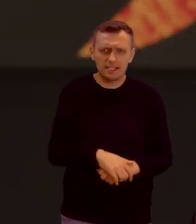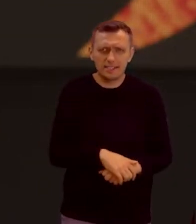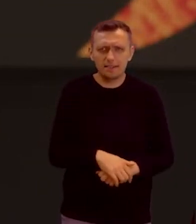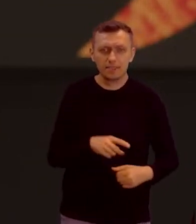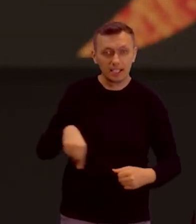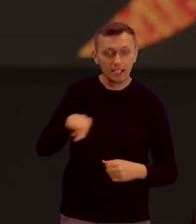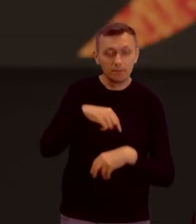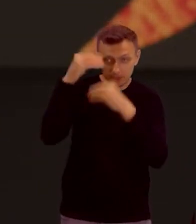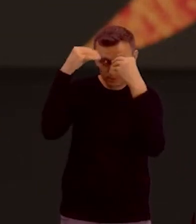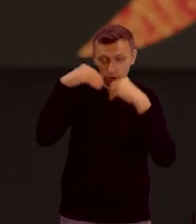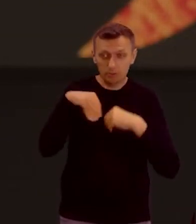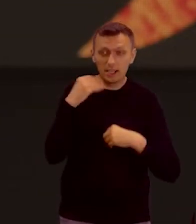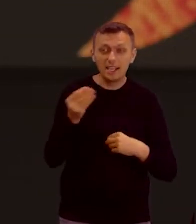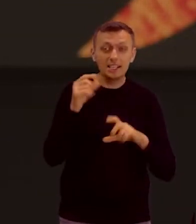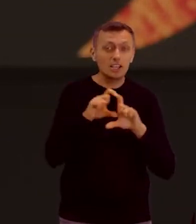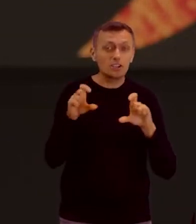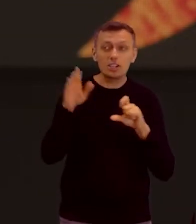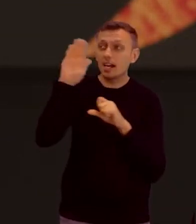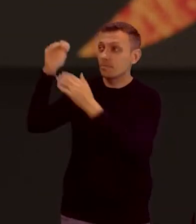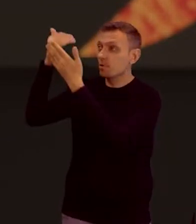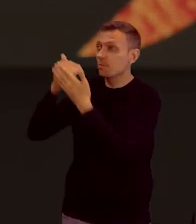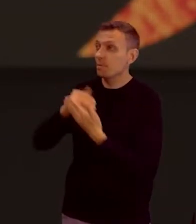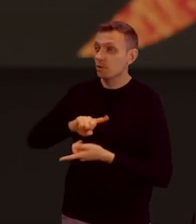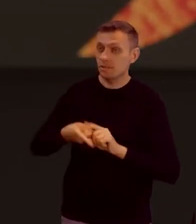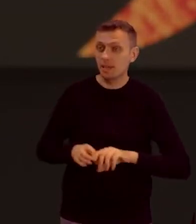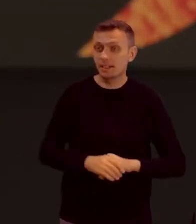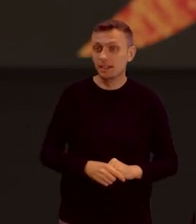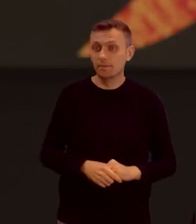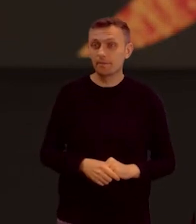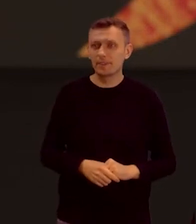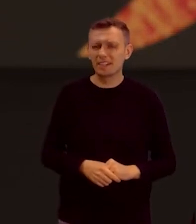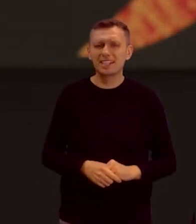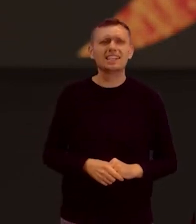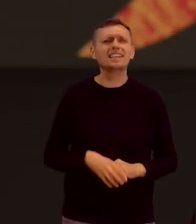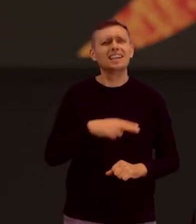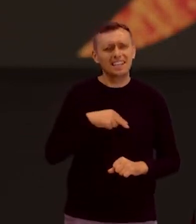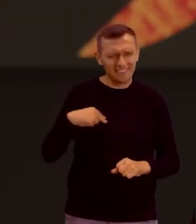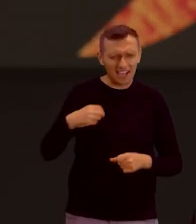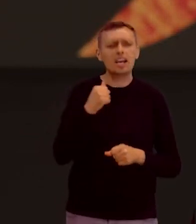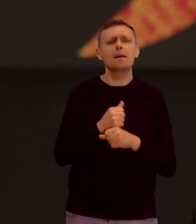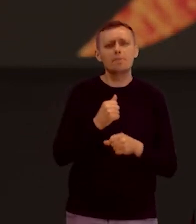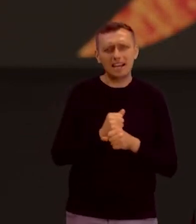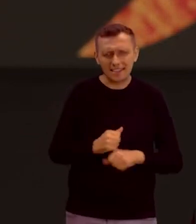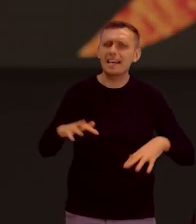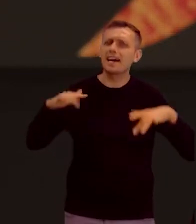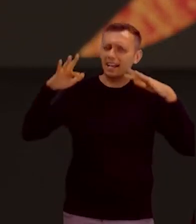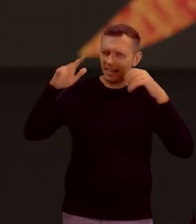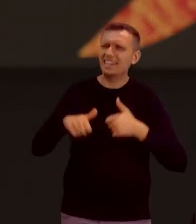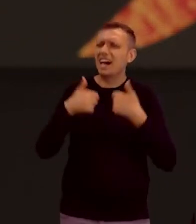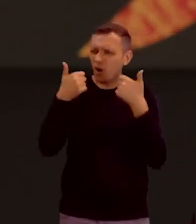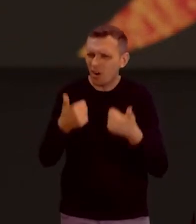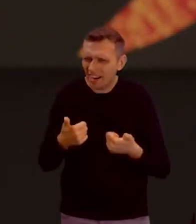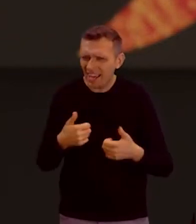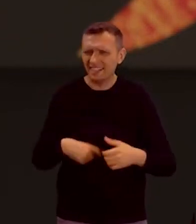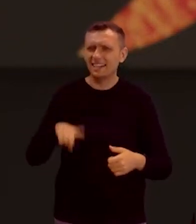zmienić. Nic z tego nie przemawia przeciwko naszej karierze czy pracy. Jest to apel o